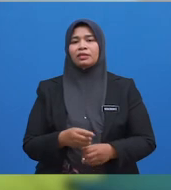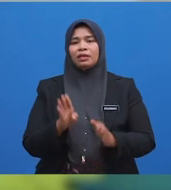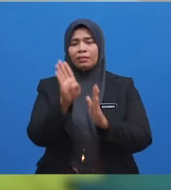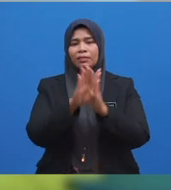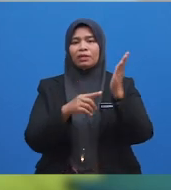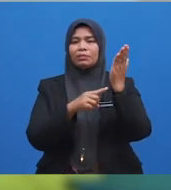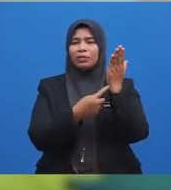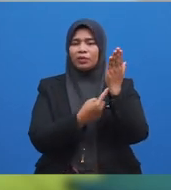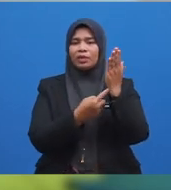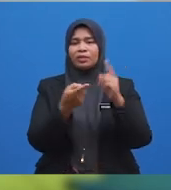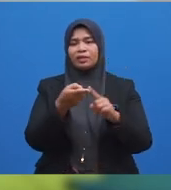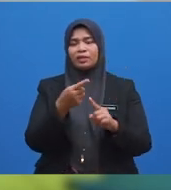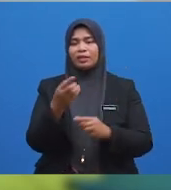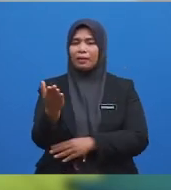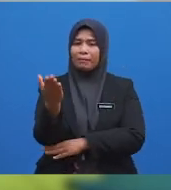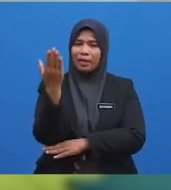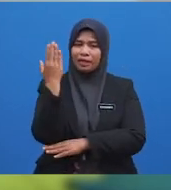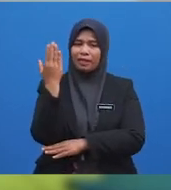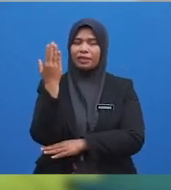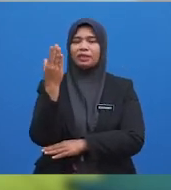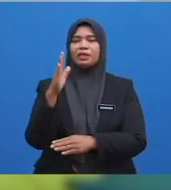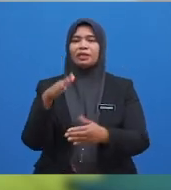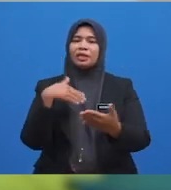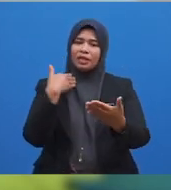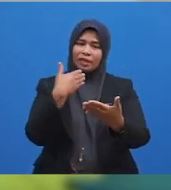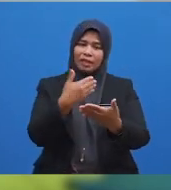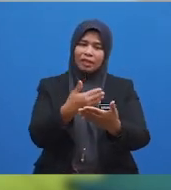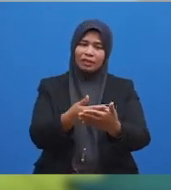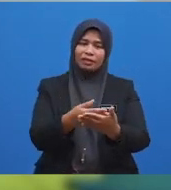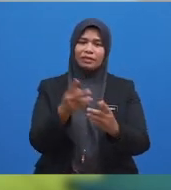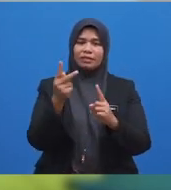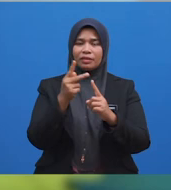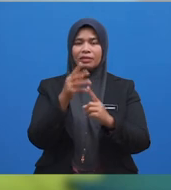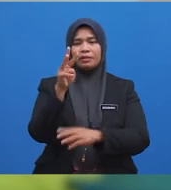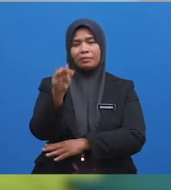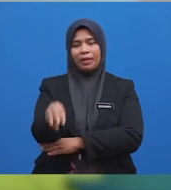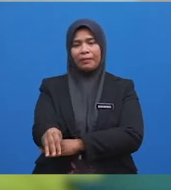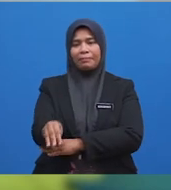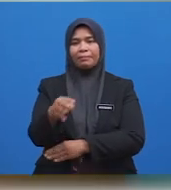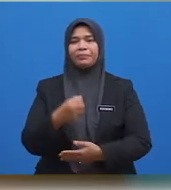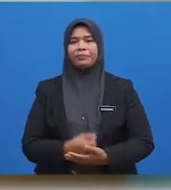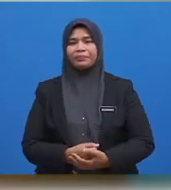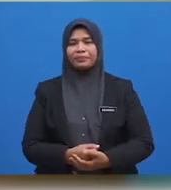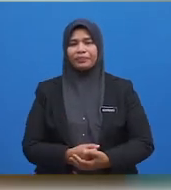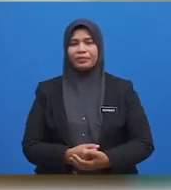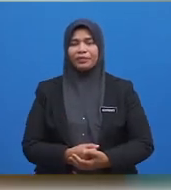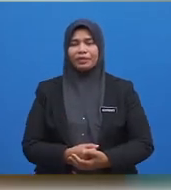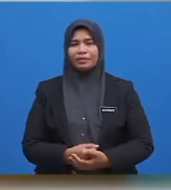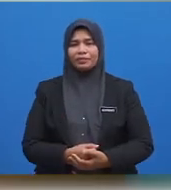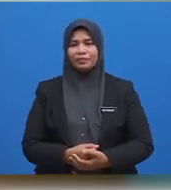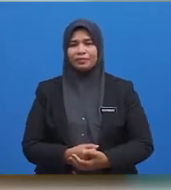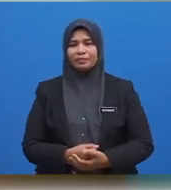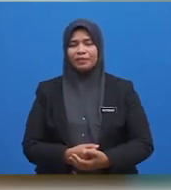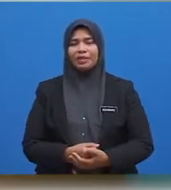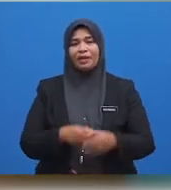bermula dari pagi hingga lah ke malam Hah